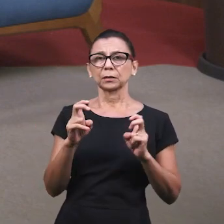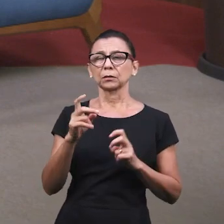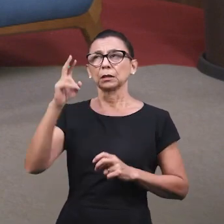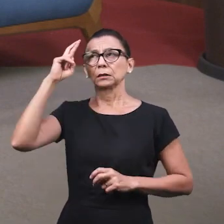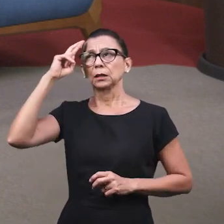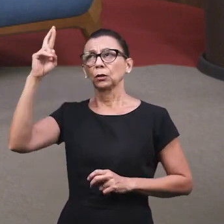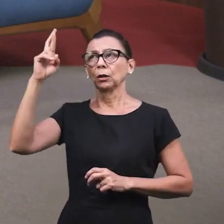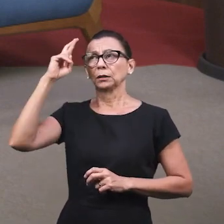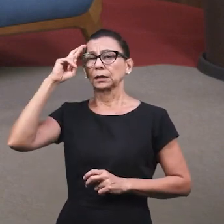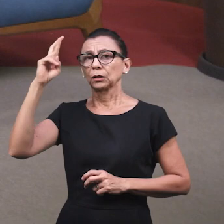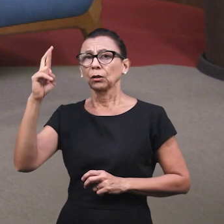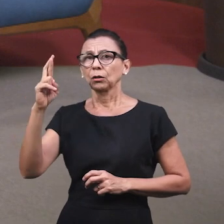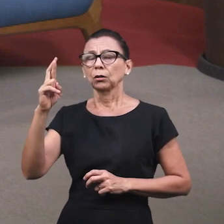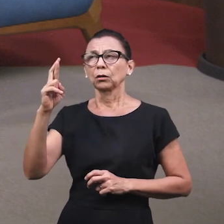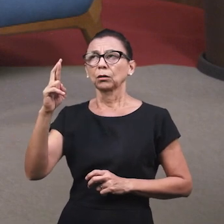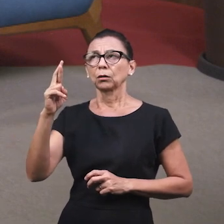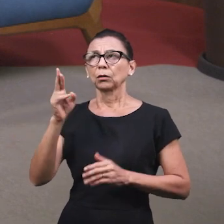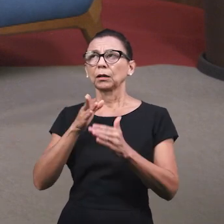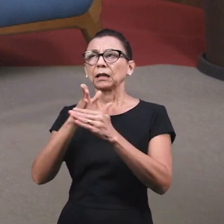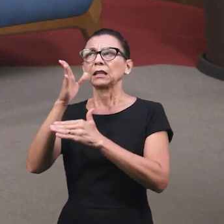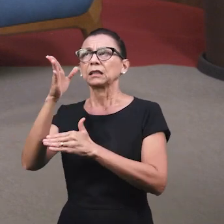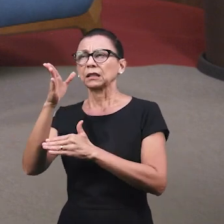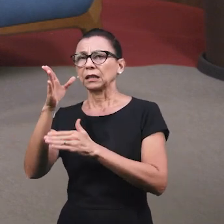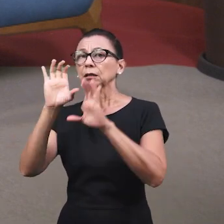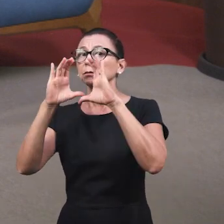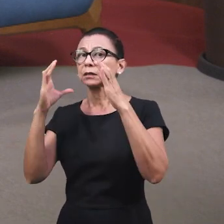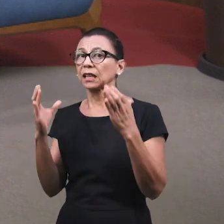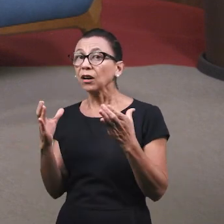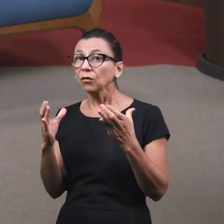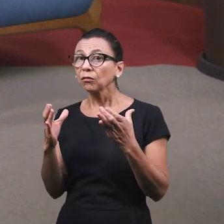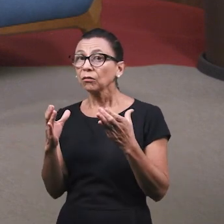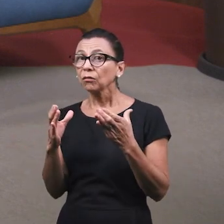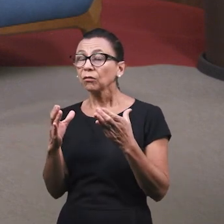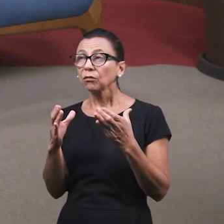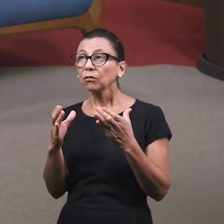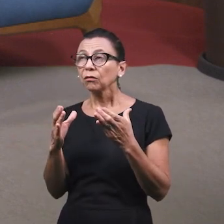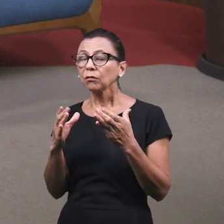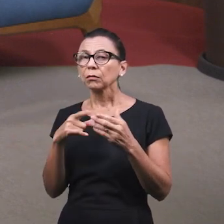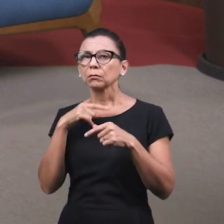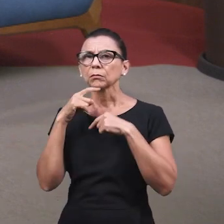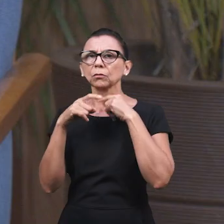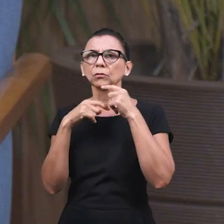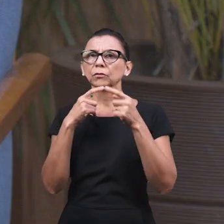Seigneur, entrera dans le royaume des cieux. Maintenant, j'ai des doutes de mon salut.